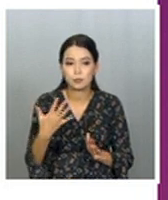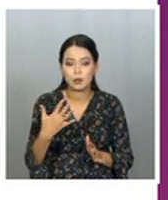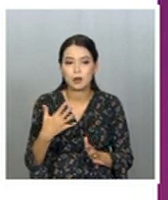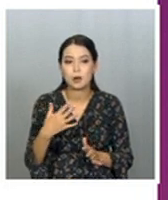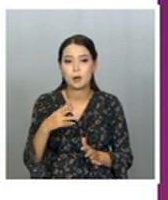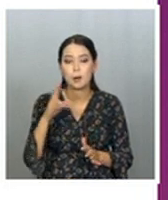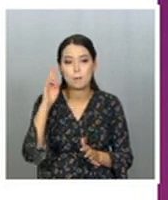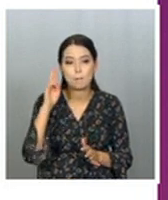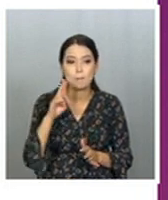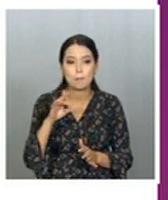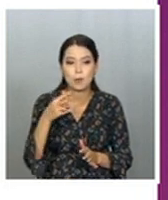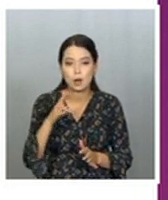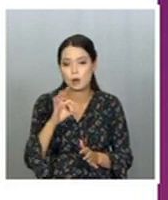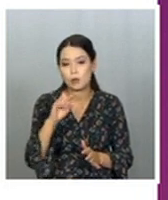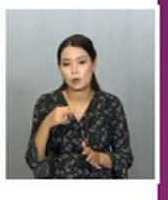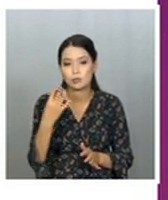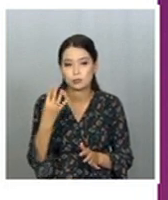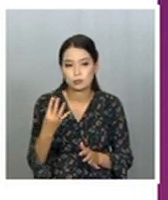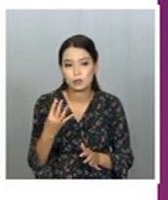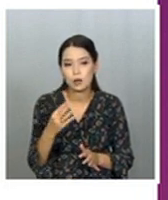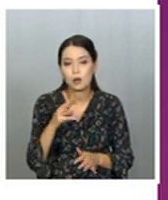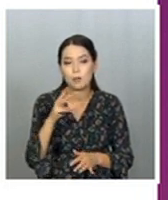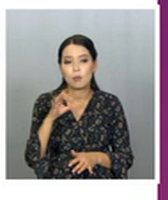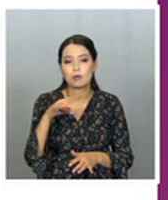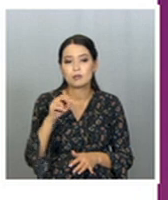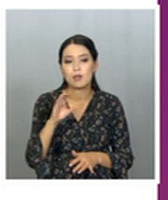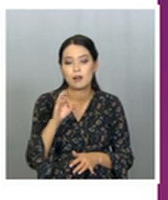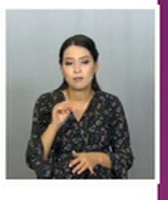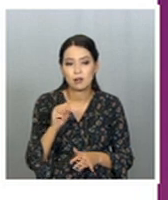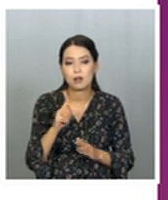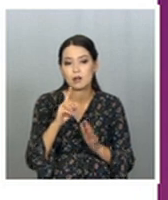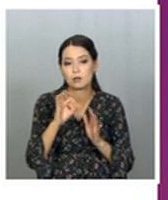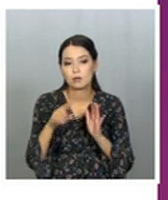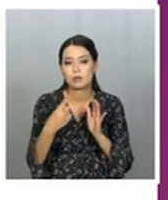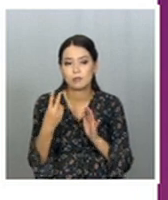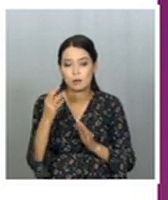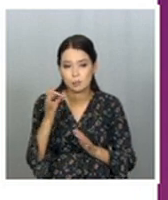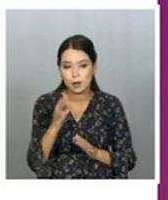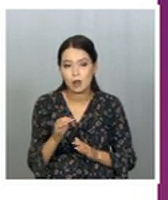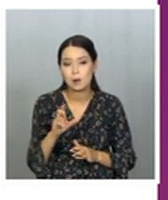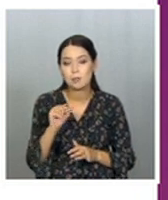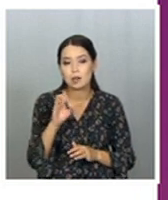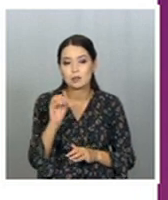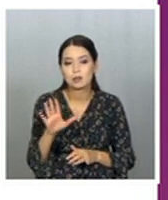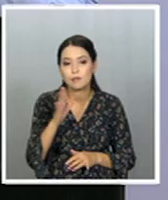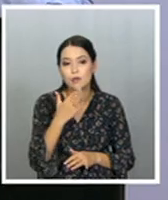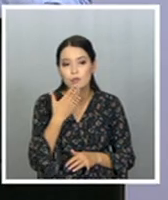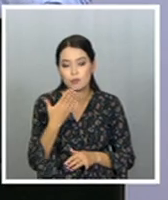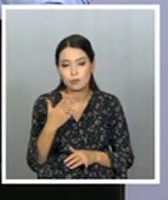поляктар 0.4%, мордвалар 0.2%, батыс европалықтар менен Орта